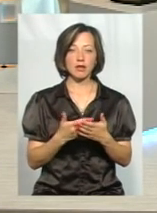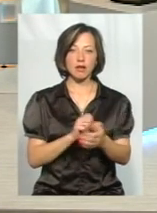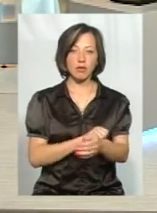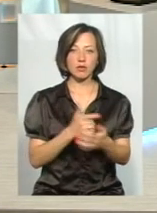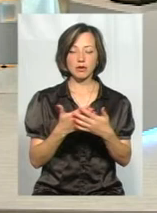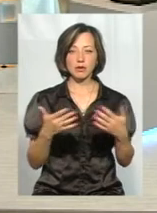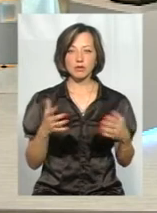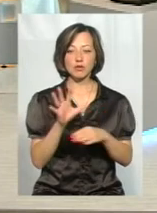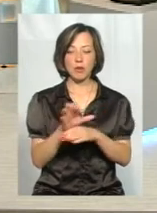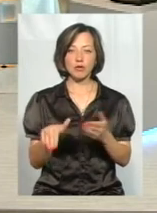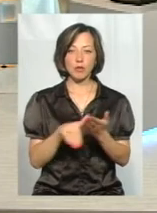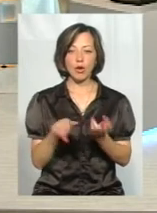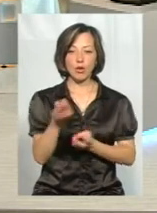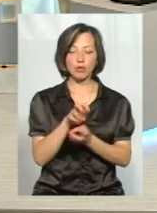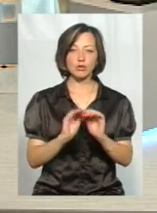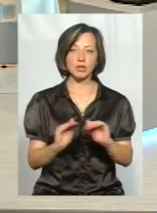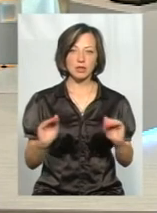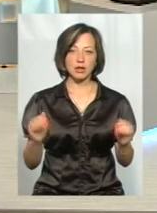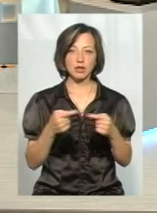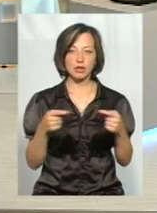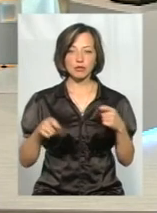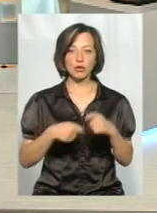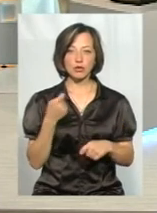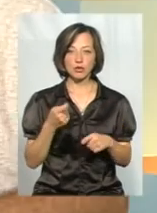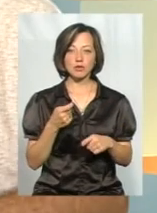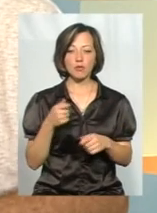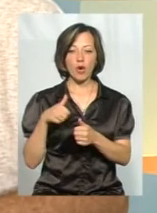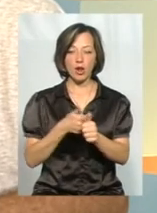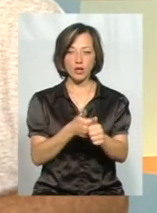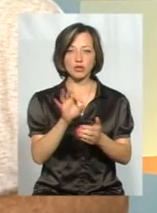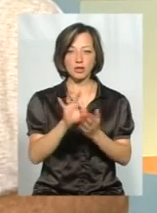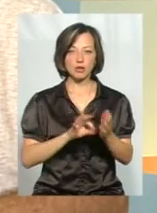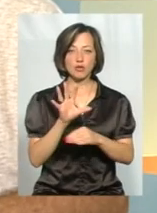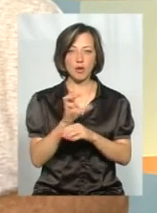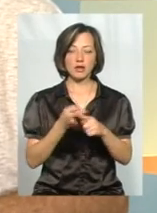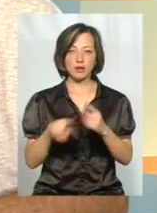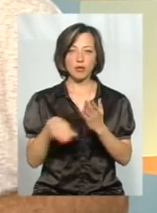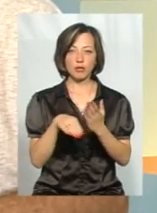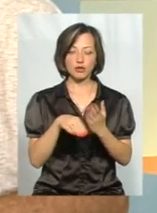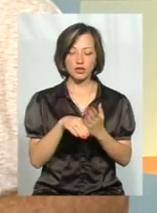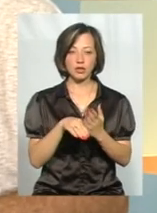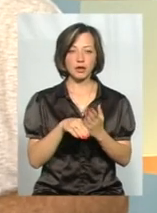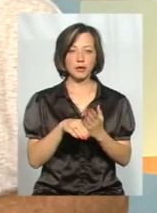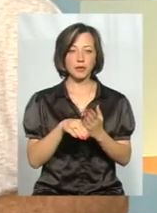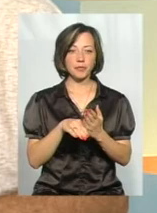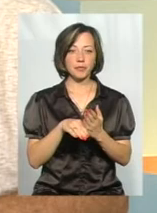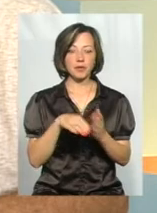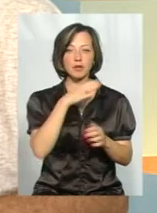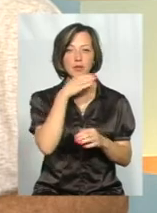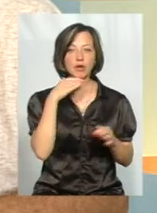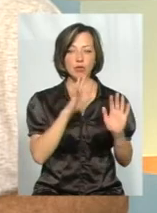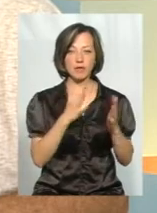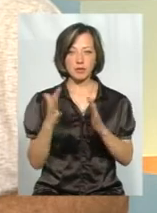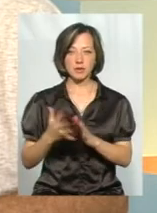собаки досить допомагають. Розшук дітей і інші правопорушення по гарячих слідах. Тобто собаки – це помічники в багатьох